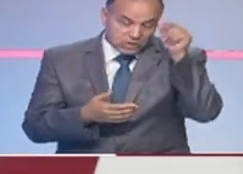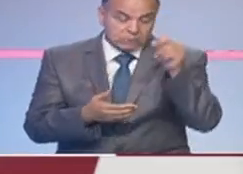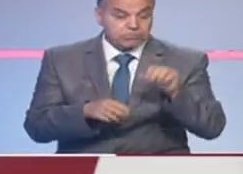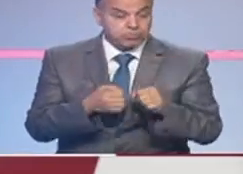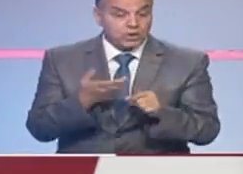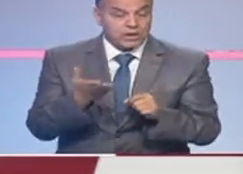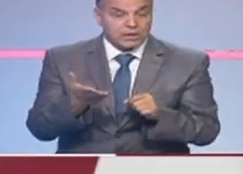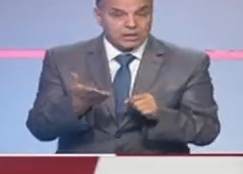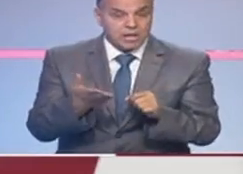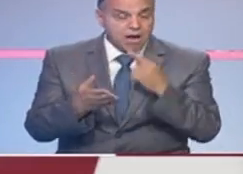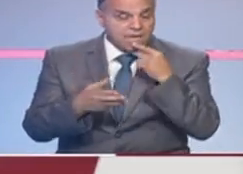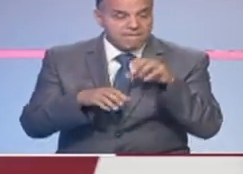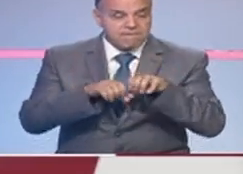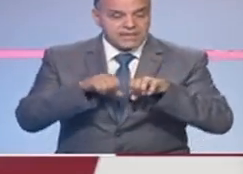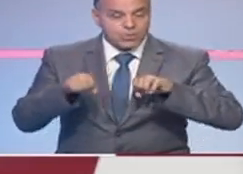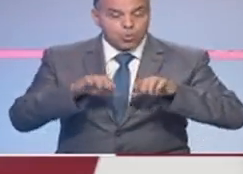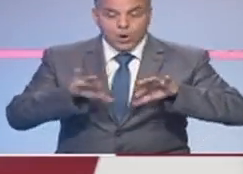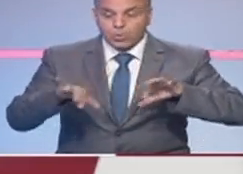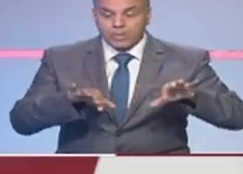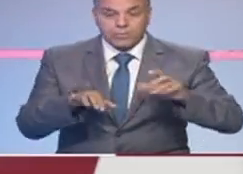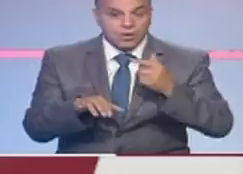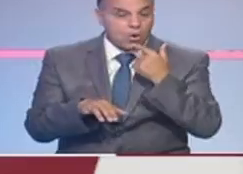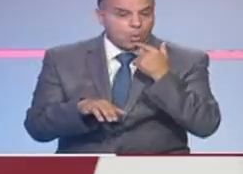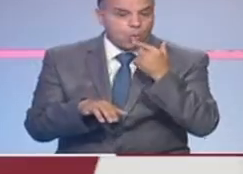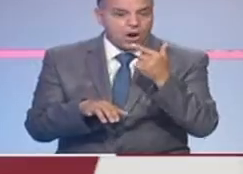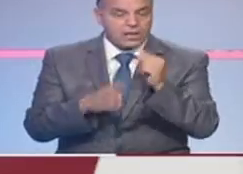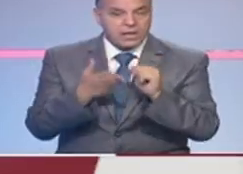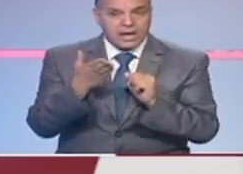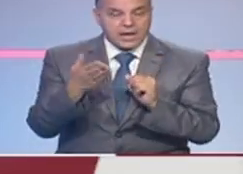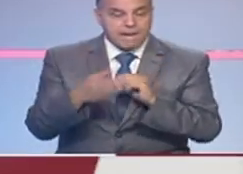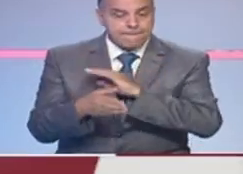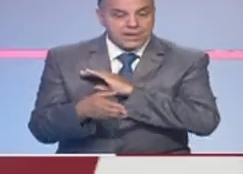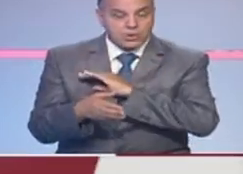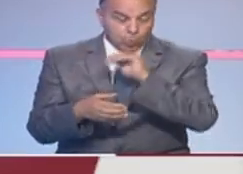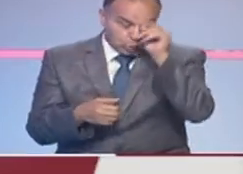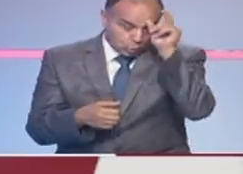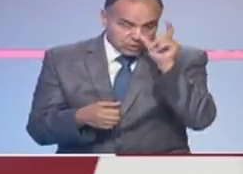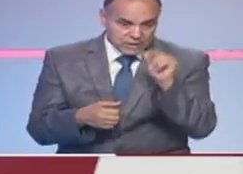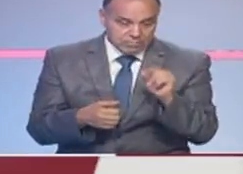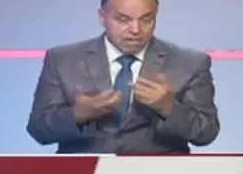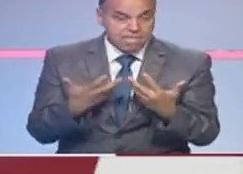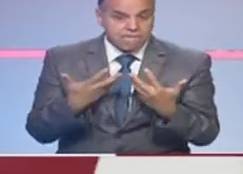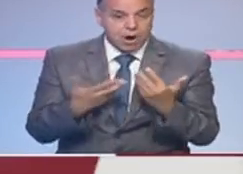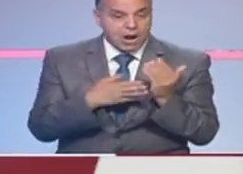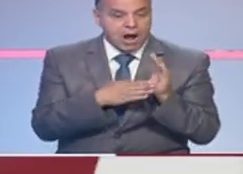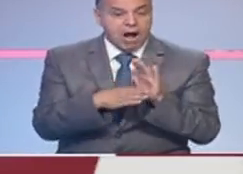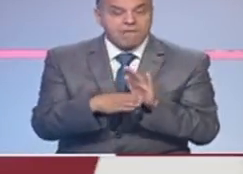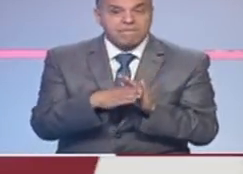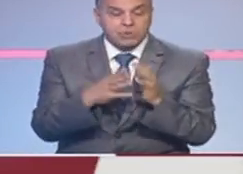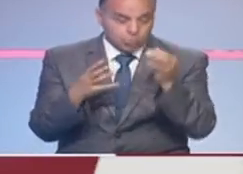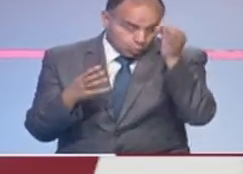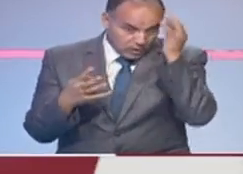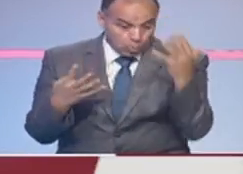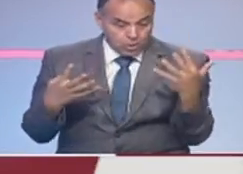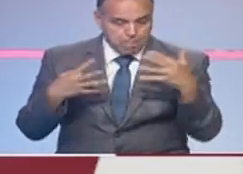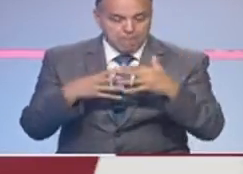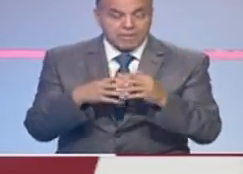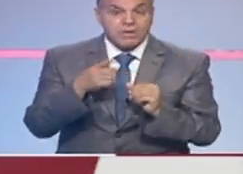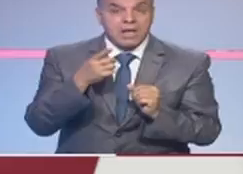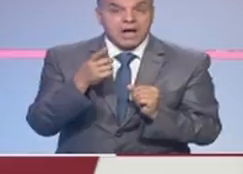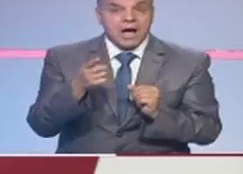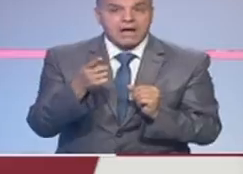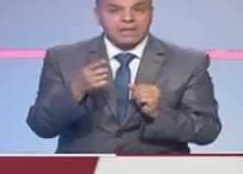والفصل بين صولات وذكرت بان المسؤوليه الوطنيه تقتضي الحفاظ على وحده التونسيين